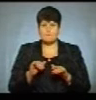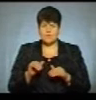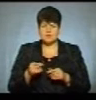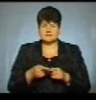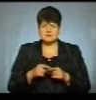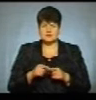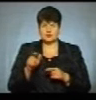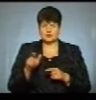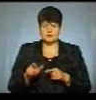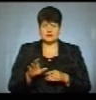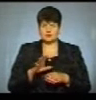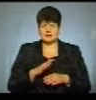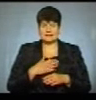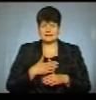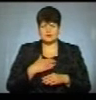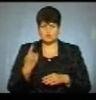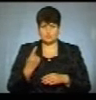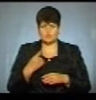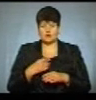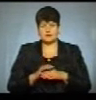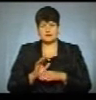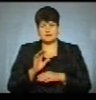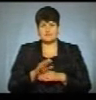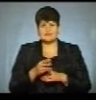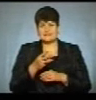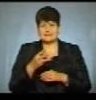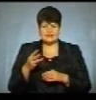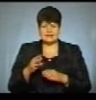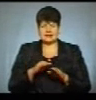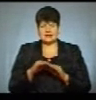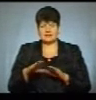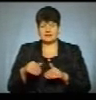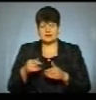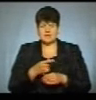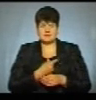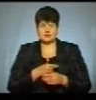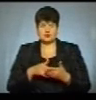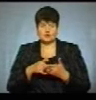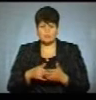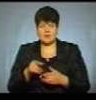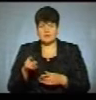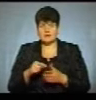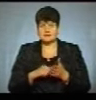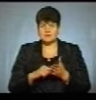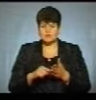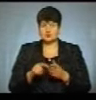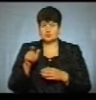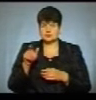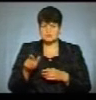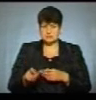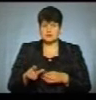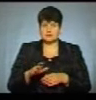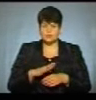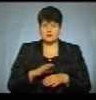цей пацієнт був не з нашої області, його перенаправлено на третинний рівень надання медичної допомоги. Але зазначаю, що пацієнта